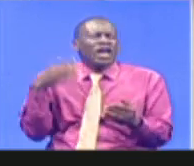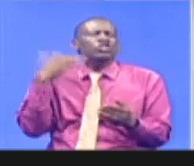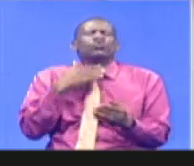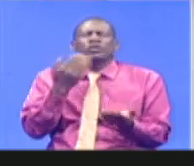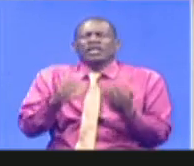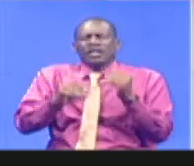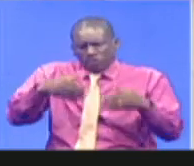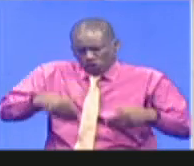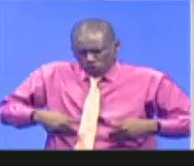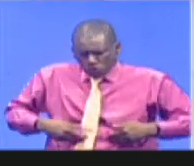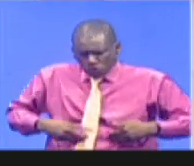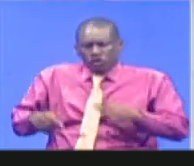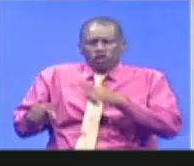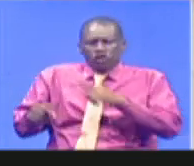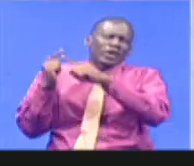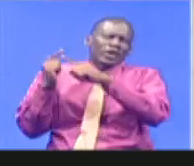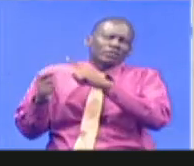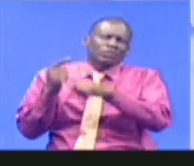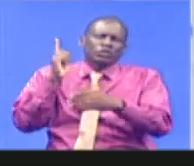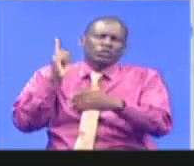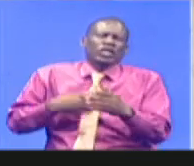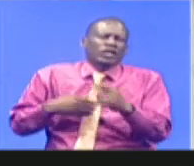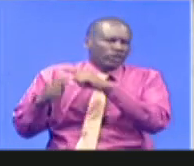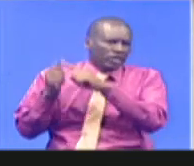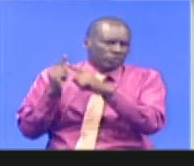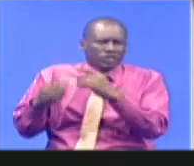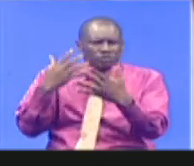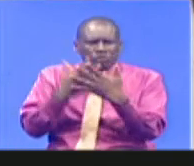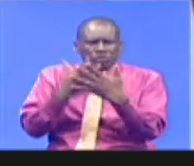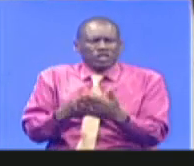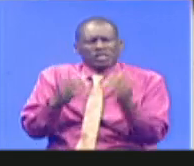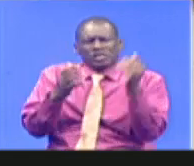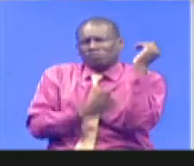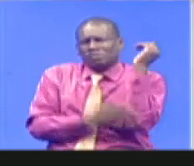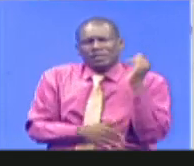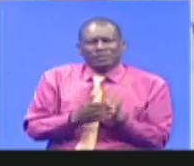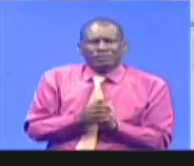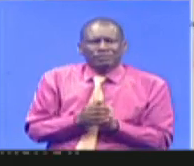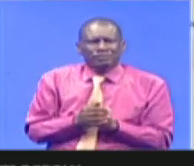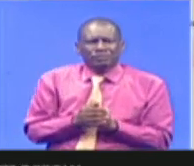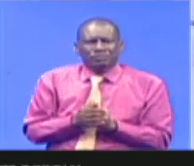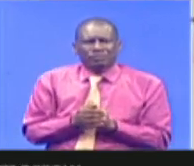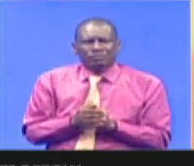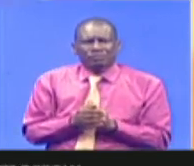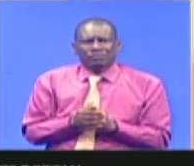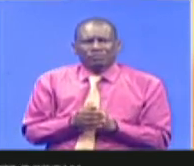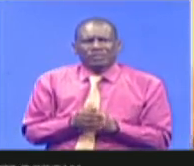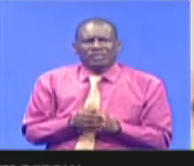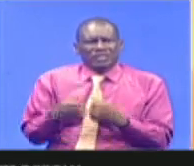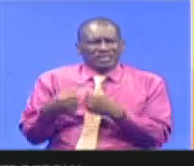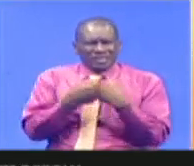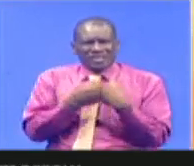naye apitie ile maisha nimepitia. Itakuwa mbaya sana kwa sababu ni mzito.